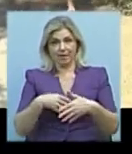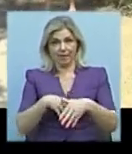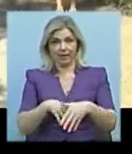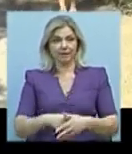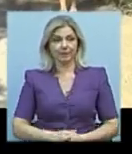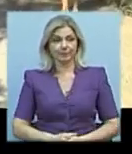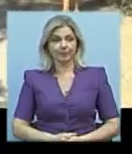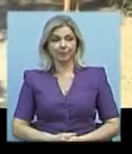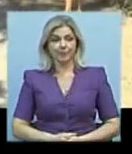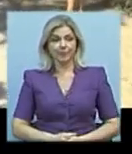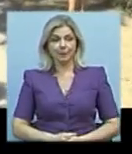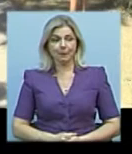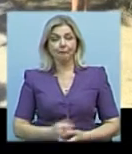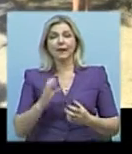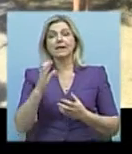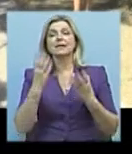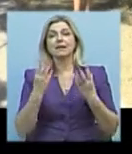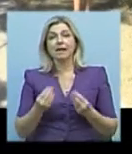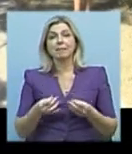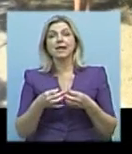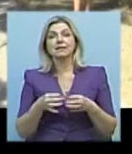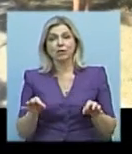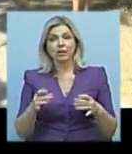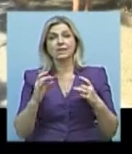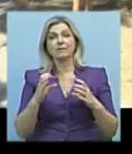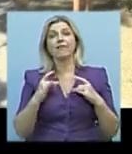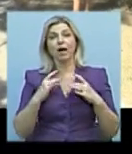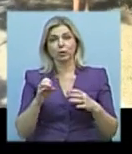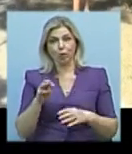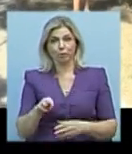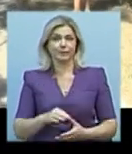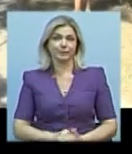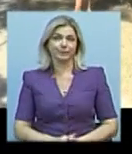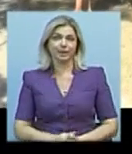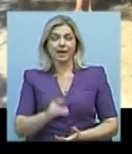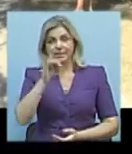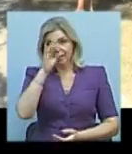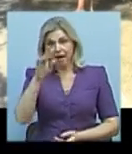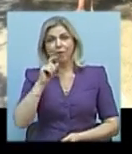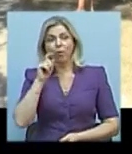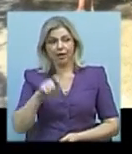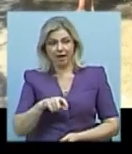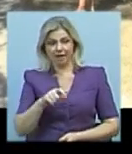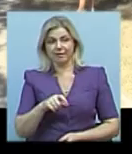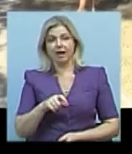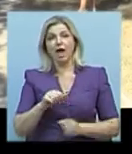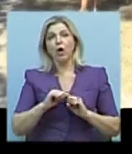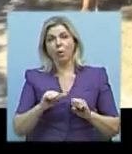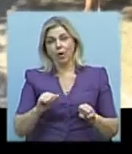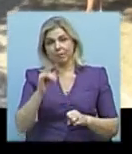я закінчую слово і вигукую. Слава Україні! Героям